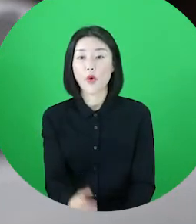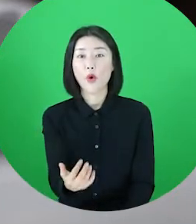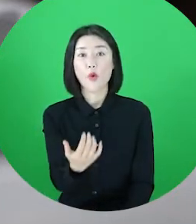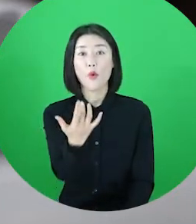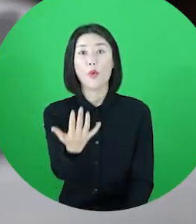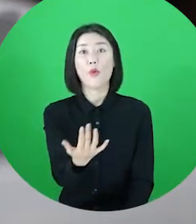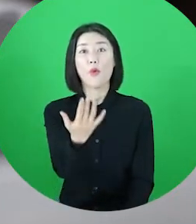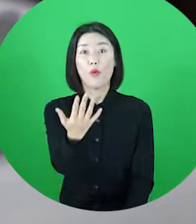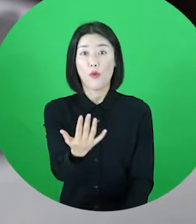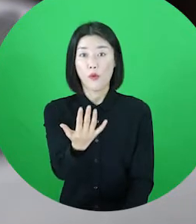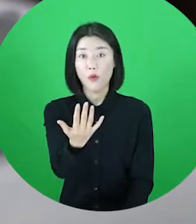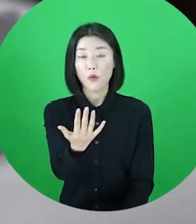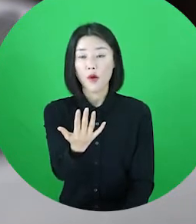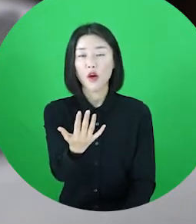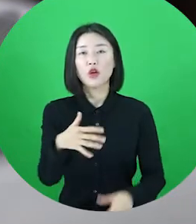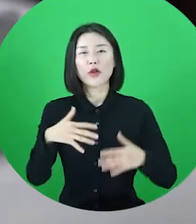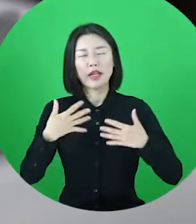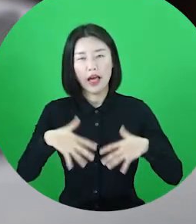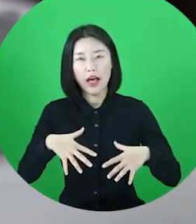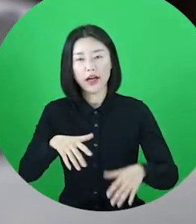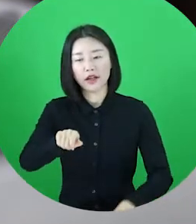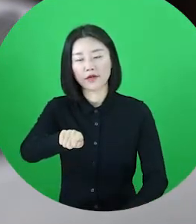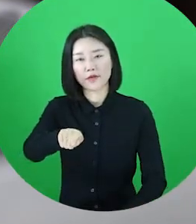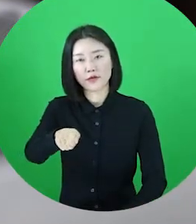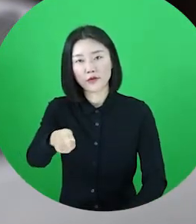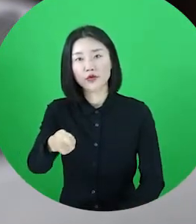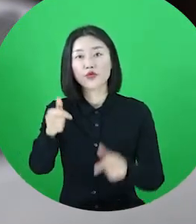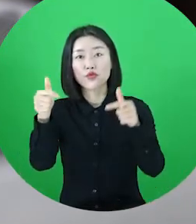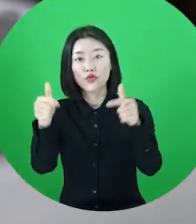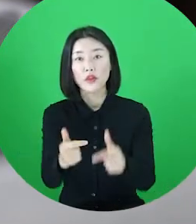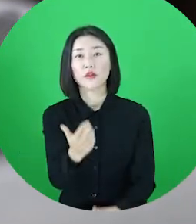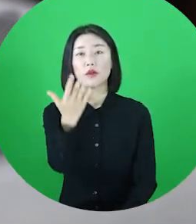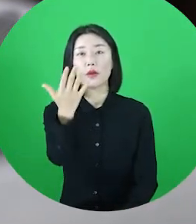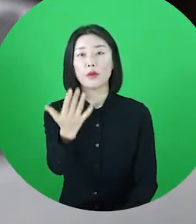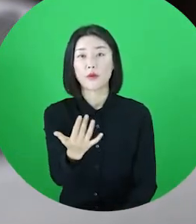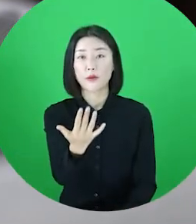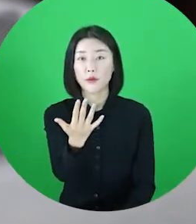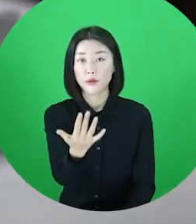불이 켜졌으면 약불로 줄여주겠습니다.